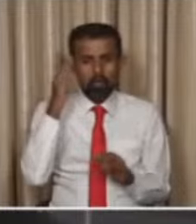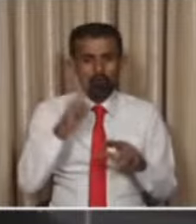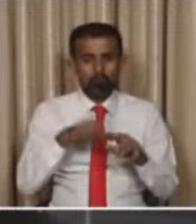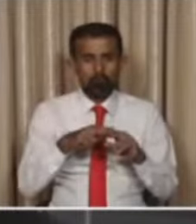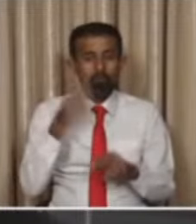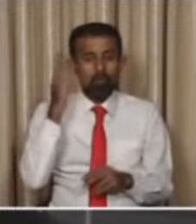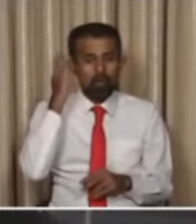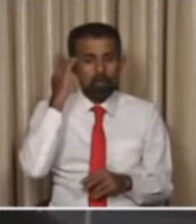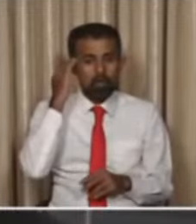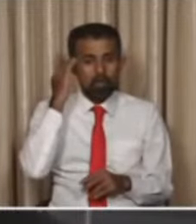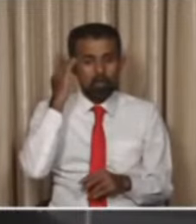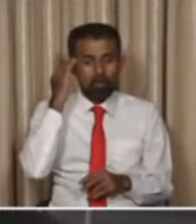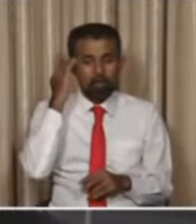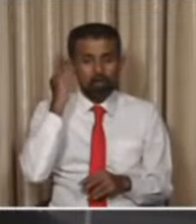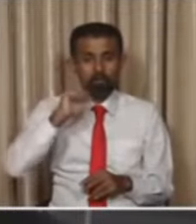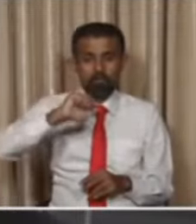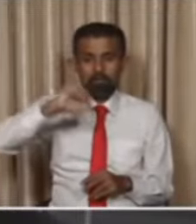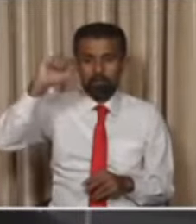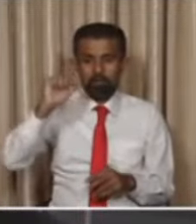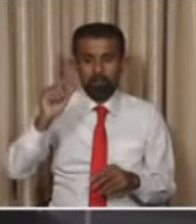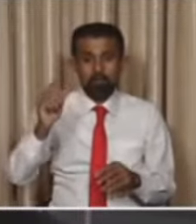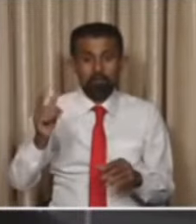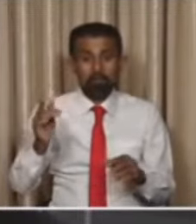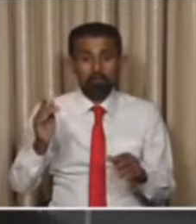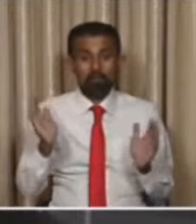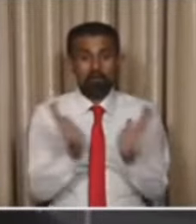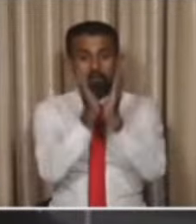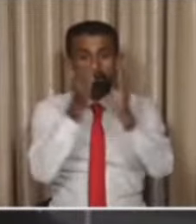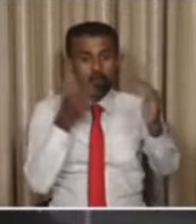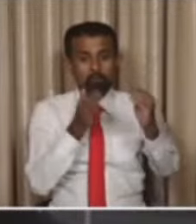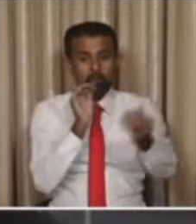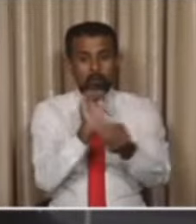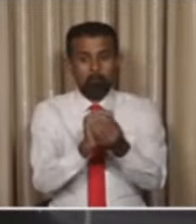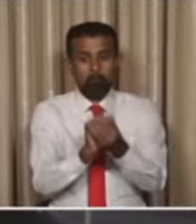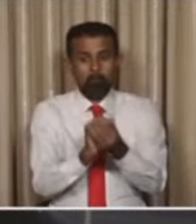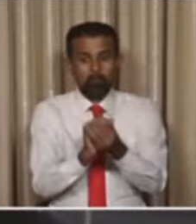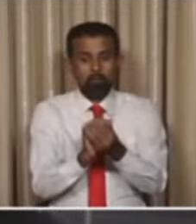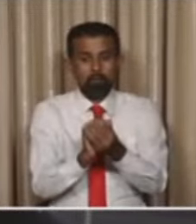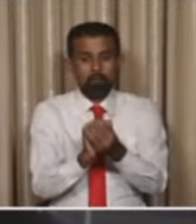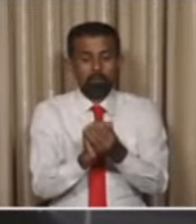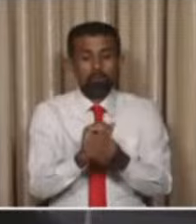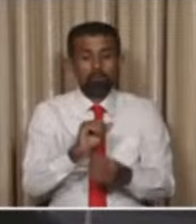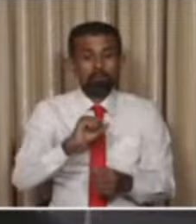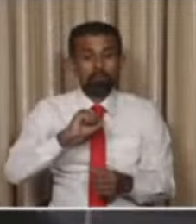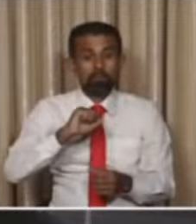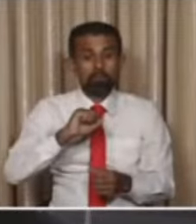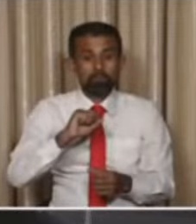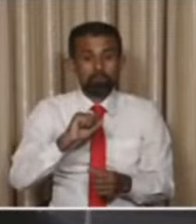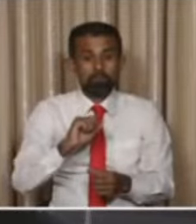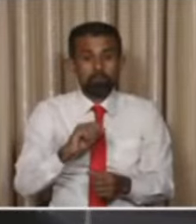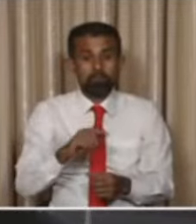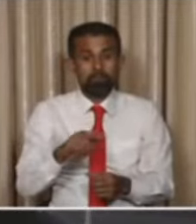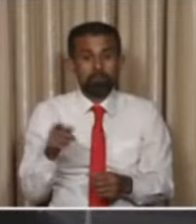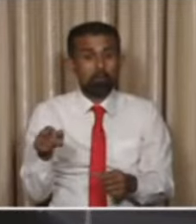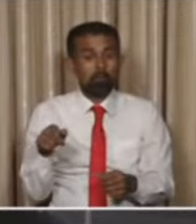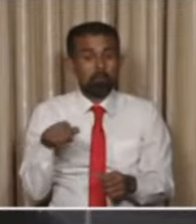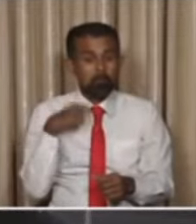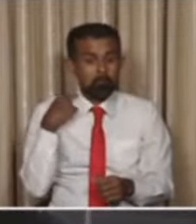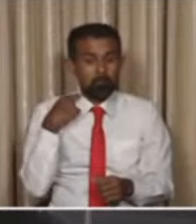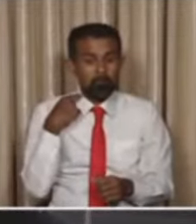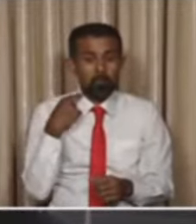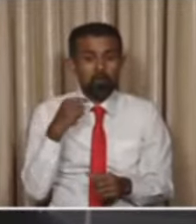කාන්තාව රජතුමාව ගහක බෙනයක හංගලා ආරක්ෂා කළා. ඒ අධිරාජ්‍යවාදීන් එයාගේ බෙල්ල කපද්දි ඒ